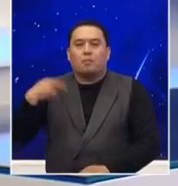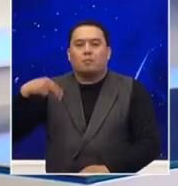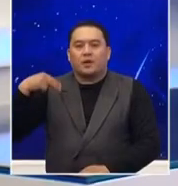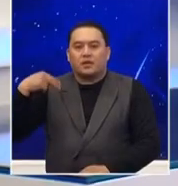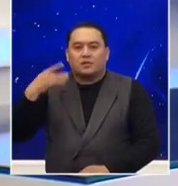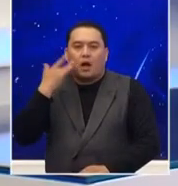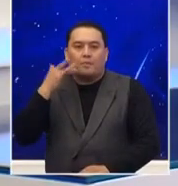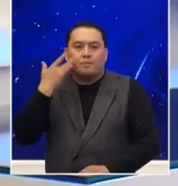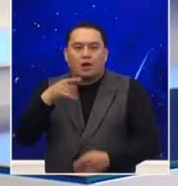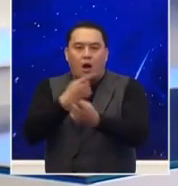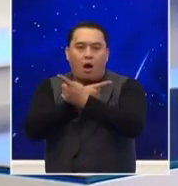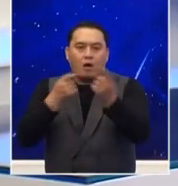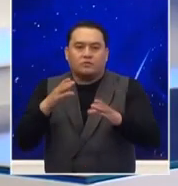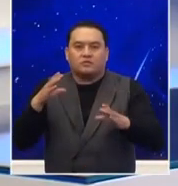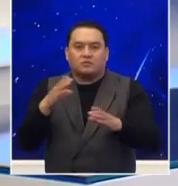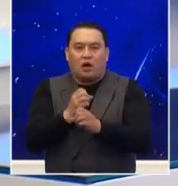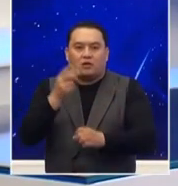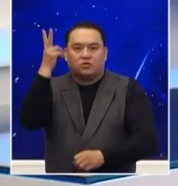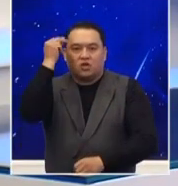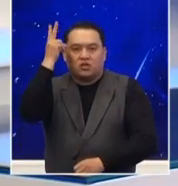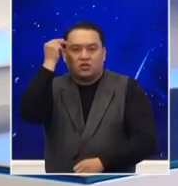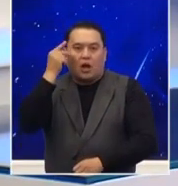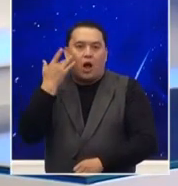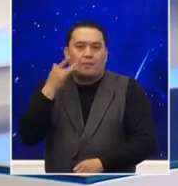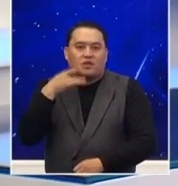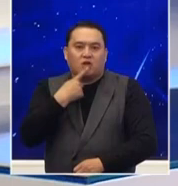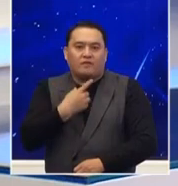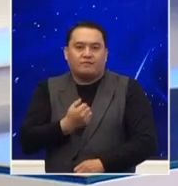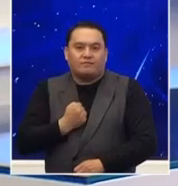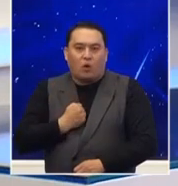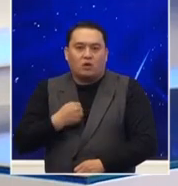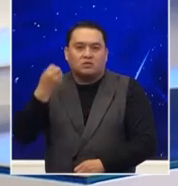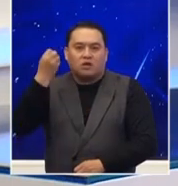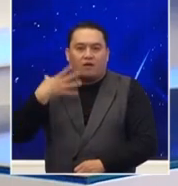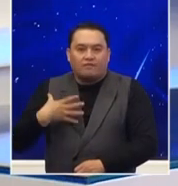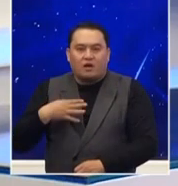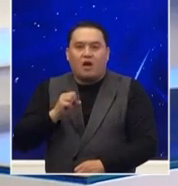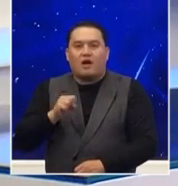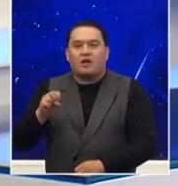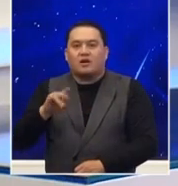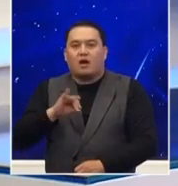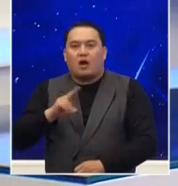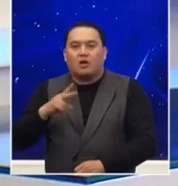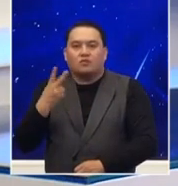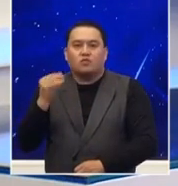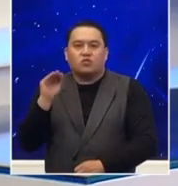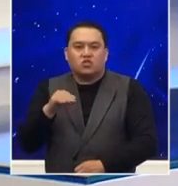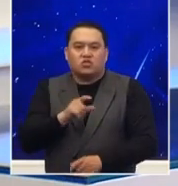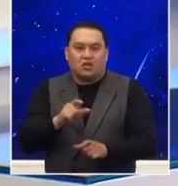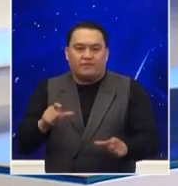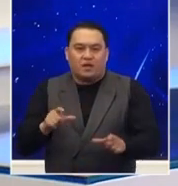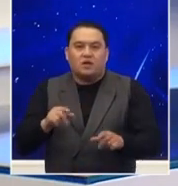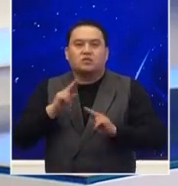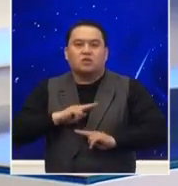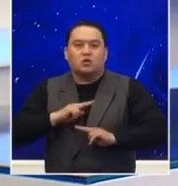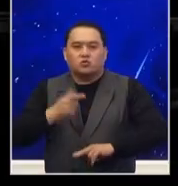Президент Дональд Трамп объявил о сокращении численности американских войск в Афганистане и Ираке до 2500 человек.